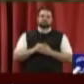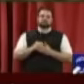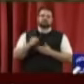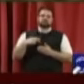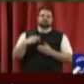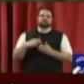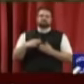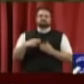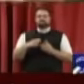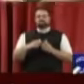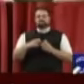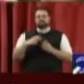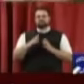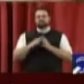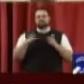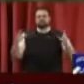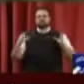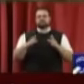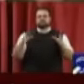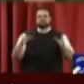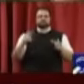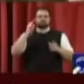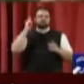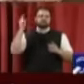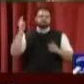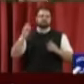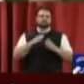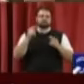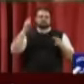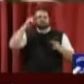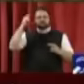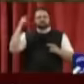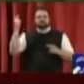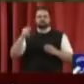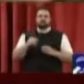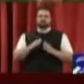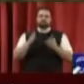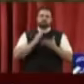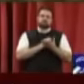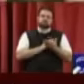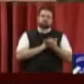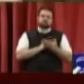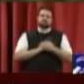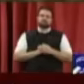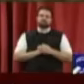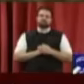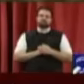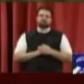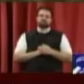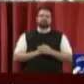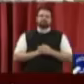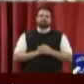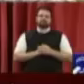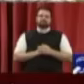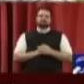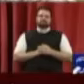fonică, vibrațională, s-a atât de mult gânduri, atât de mult totul e în frecvențe dintre astea diferite. Cred că dacă le